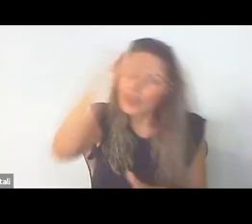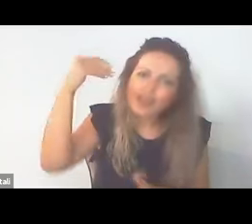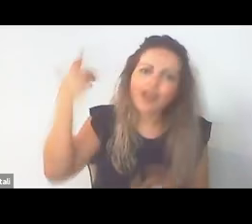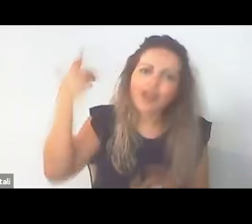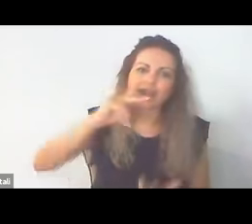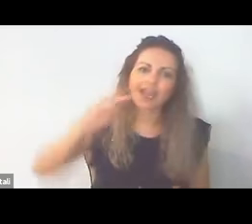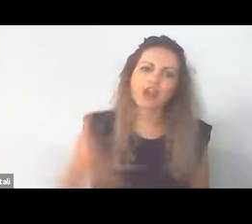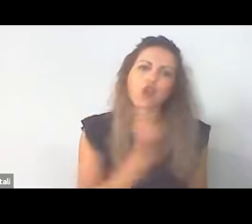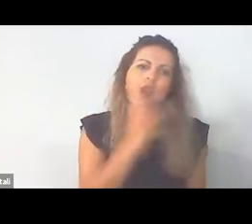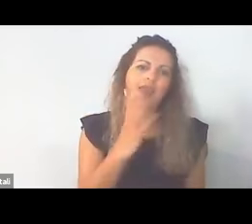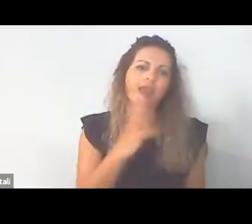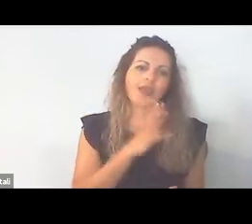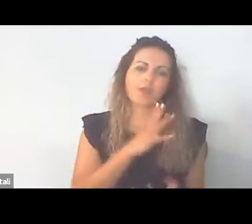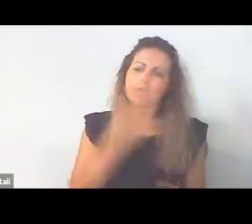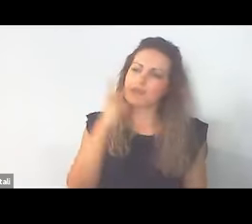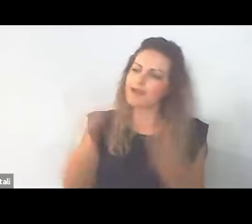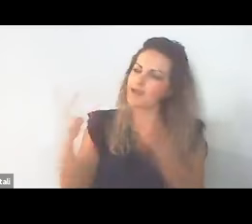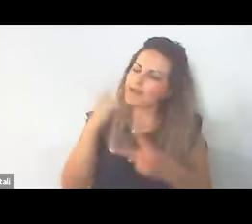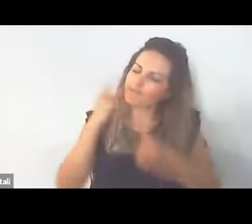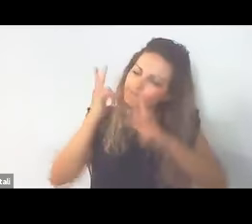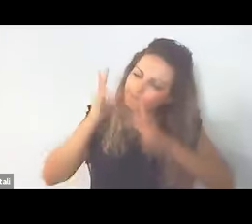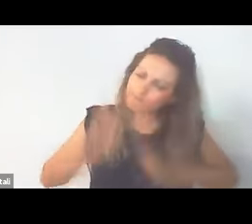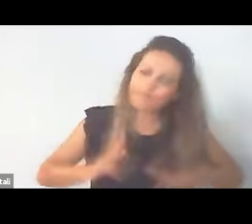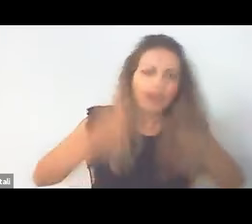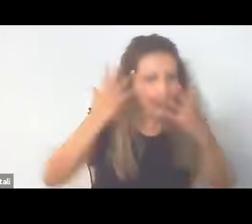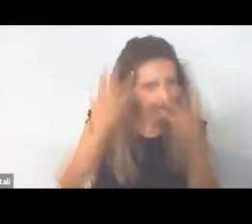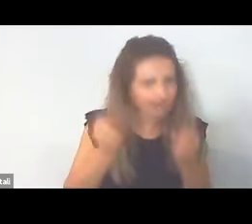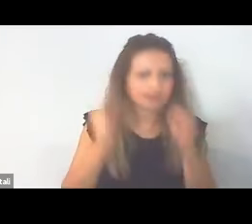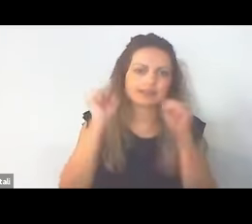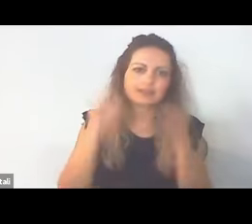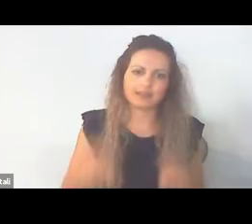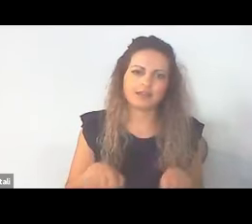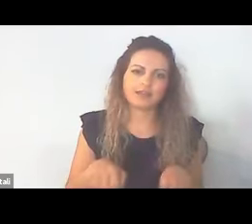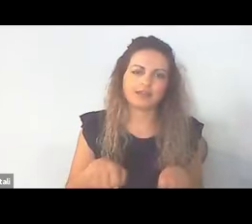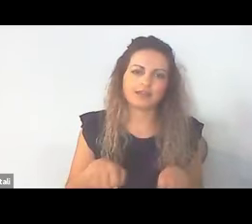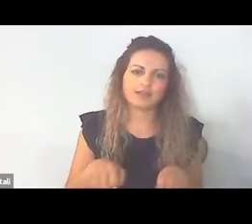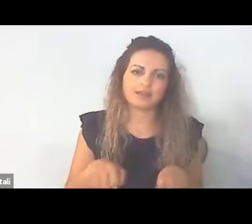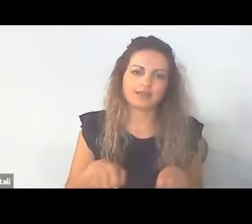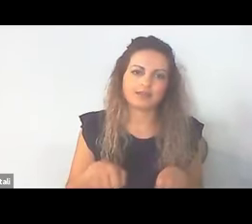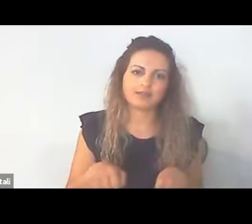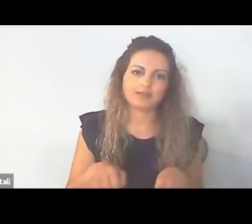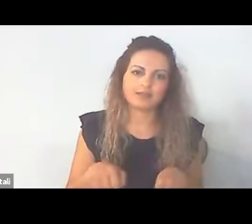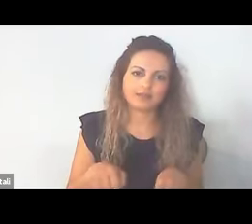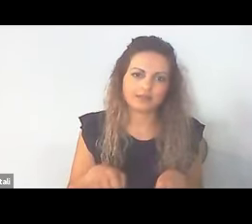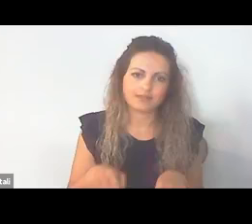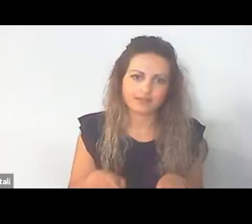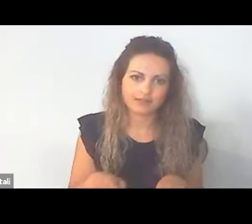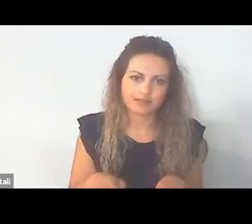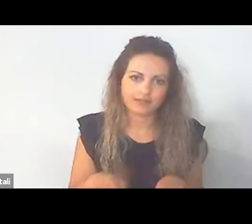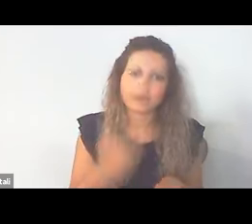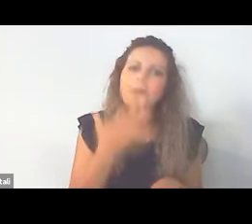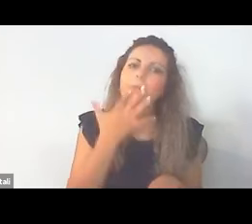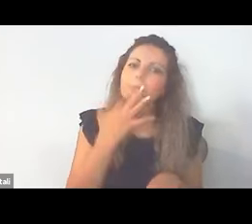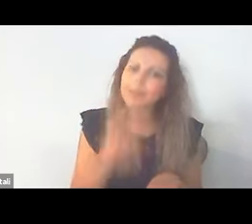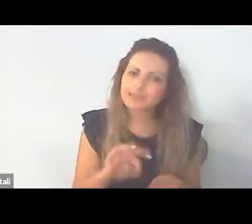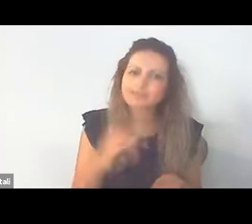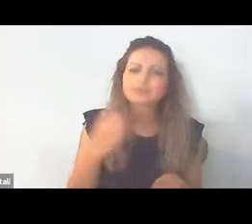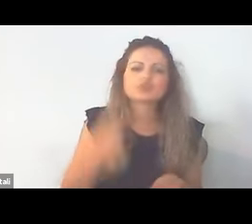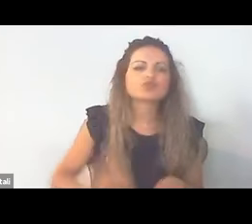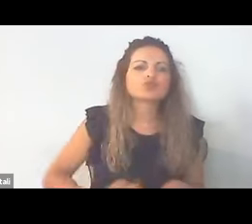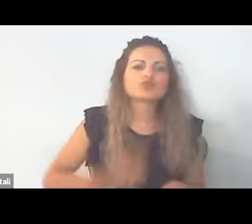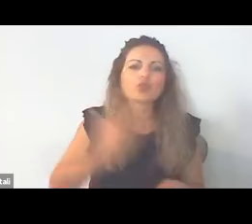ελληνικής κοινωνίας. Αισθανόμαστε δικαιωμένες? Δεν αισθανόμαστε δικαιωμένες και δεν νομίζω ότι γίνεται να αισθανθούμε και ποτέ δικαιωμένες σε τέτοιου